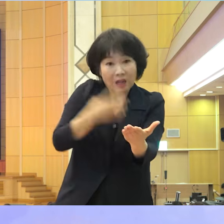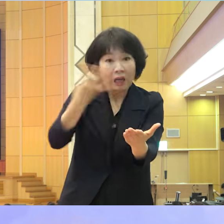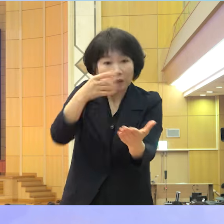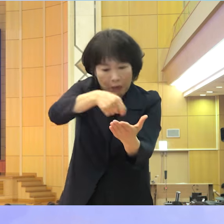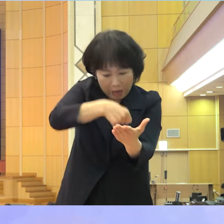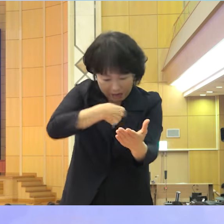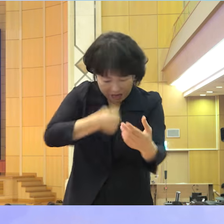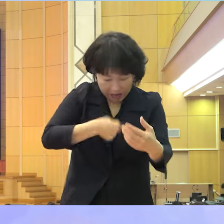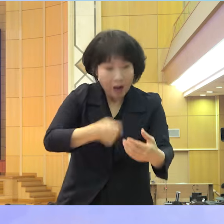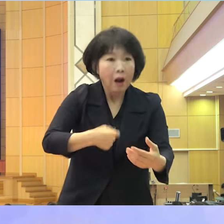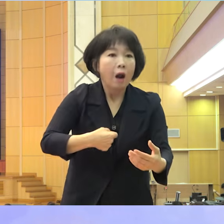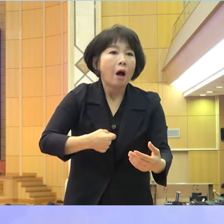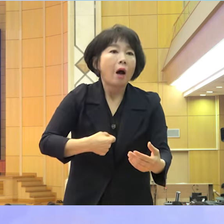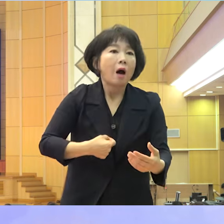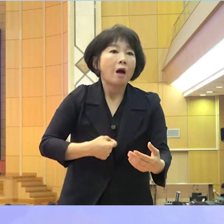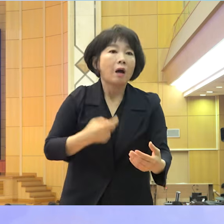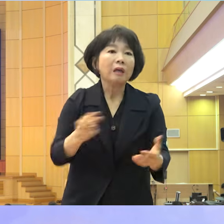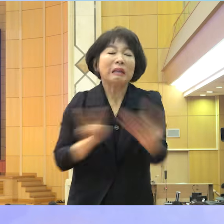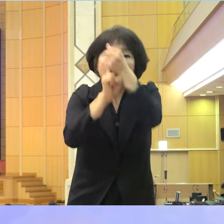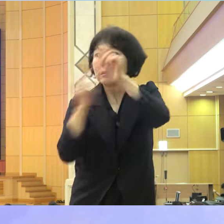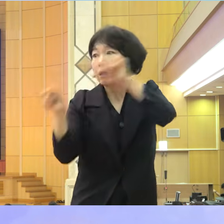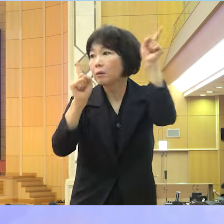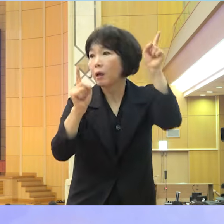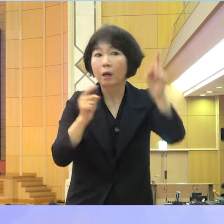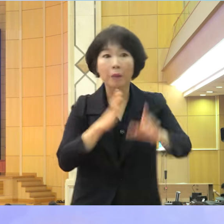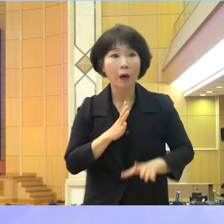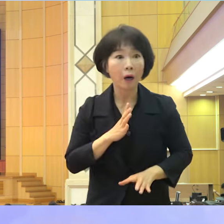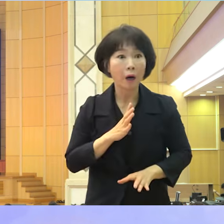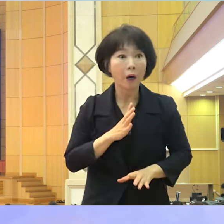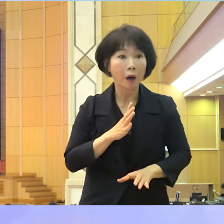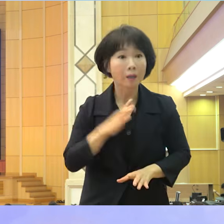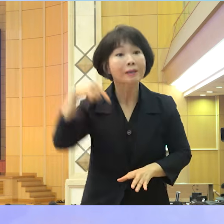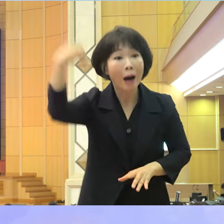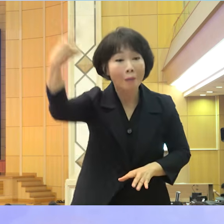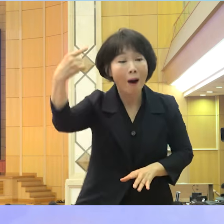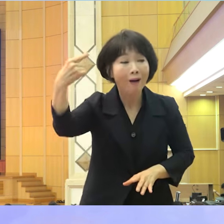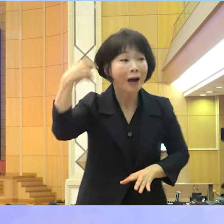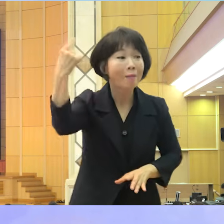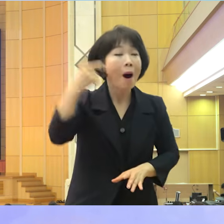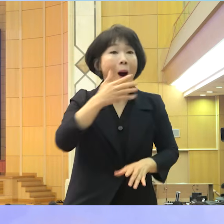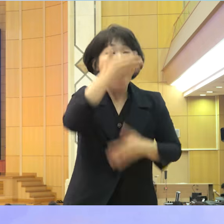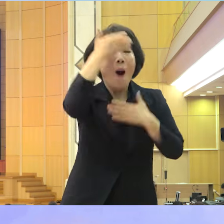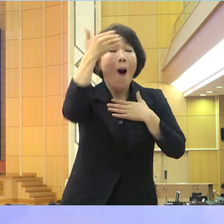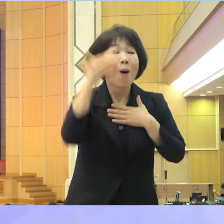말하죠. 50대 때 또 차 사고가 났어요.